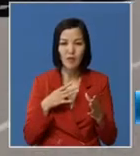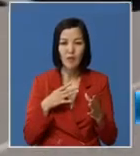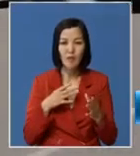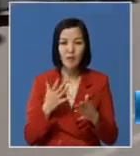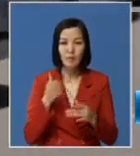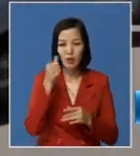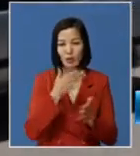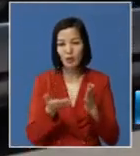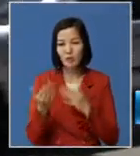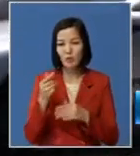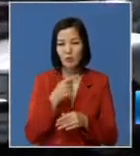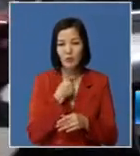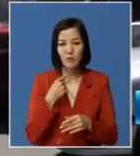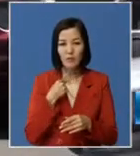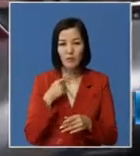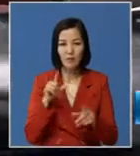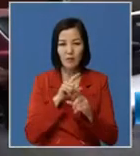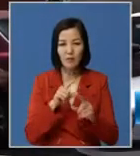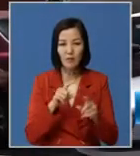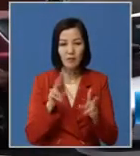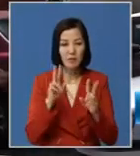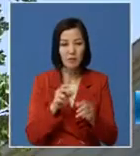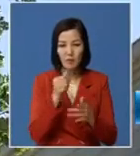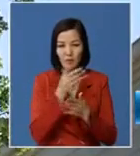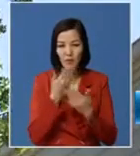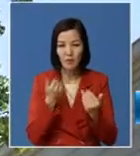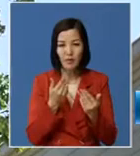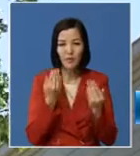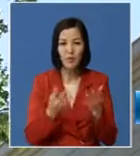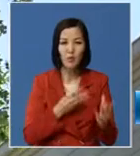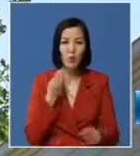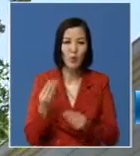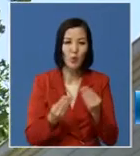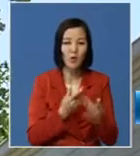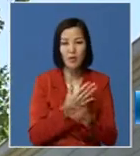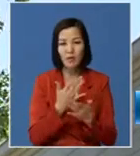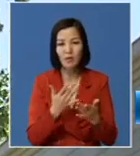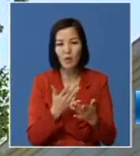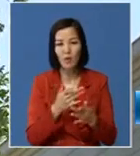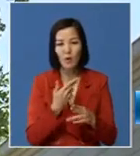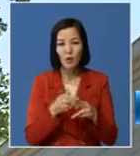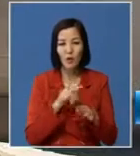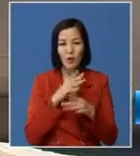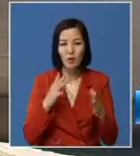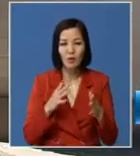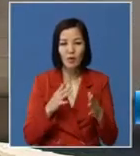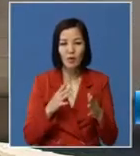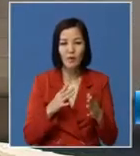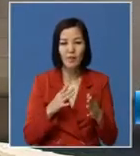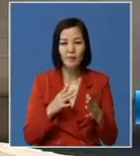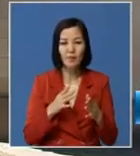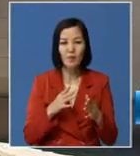Осыдан 5 жыл бұрын Талдықорғанда мұндай мекемелерді іздеп таппайтынсың. Ал қазір ойын автоматтары азық-түлік дүкенінен көп. Бір тағдыр, бір ойын деп